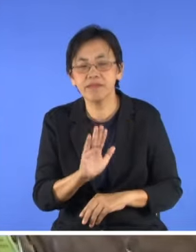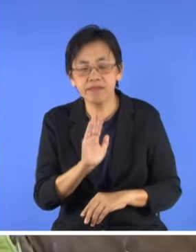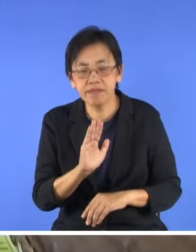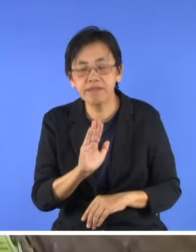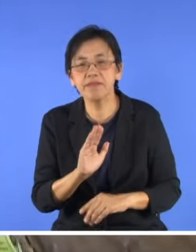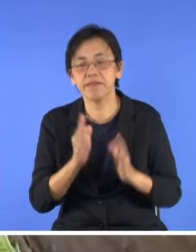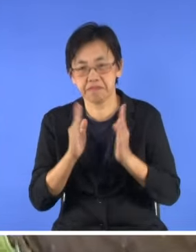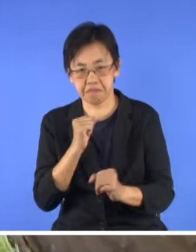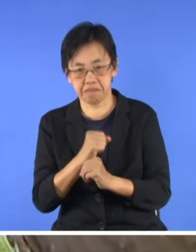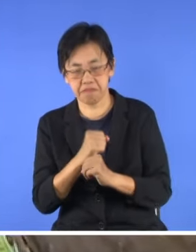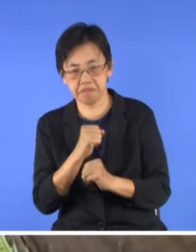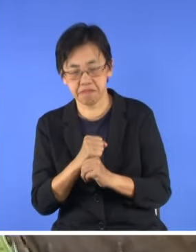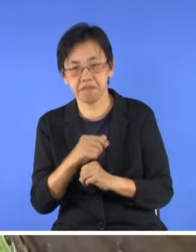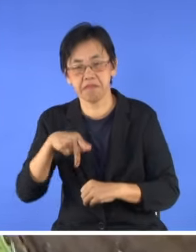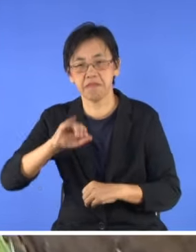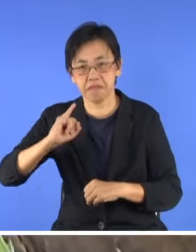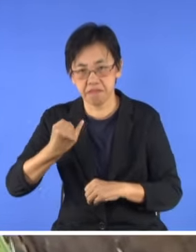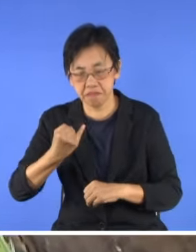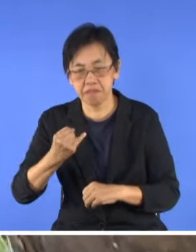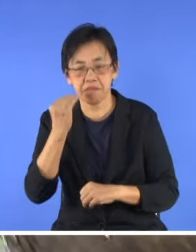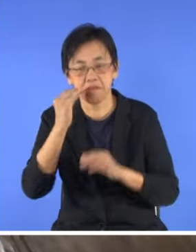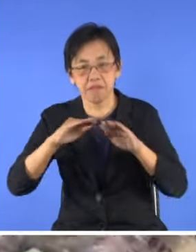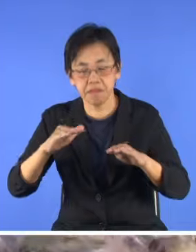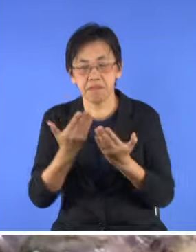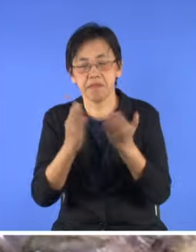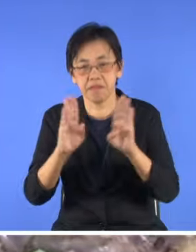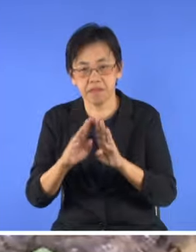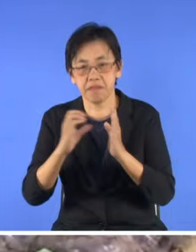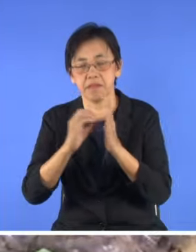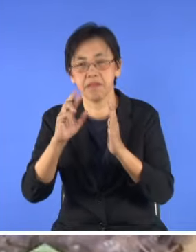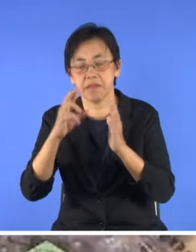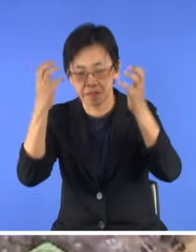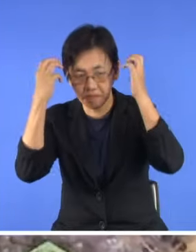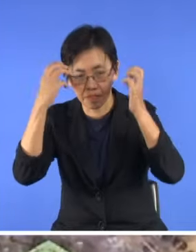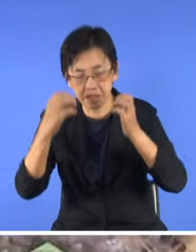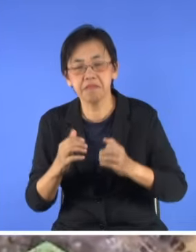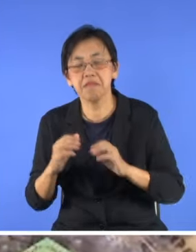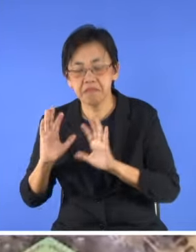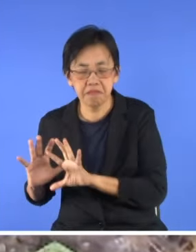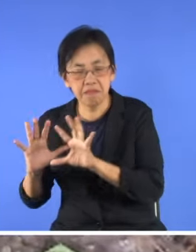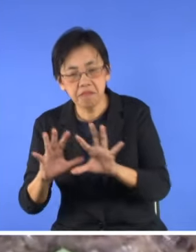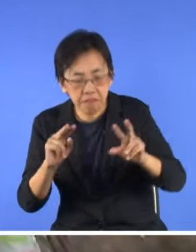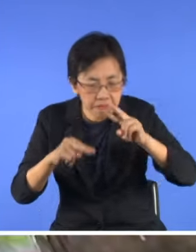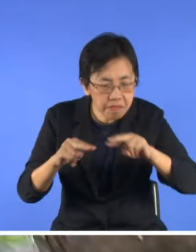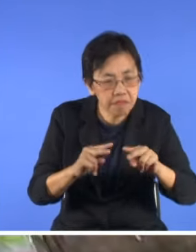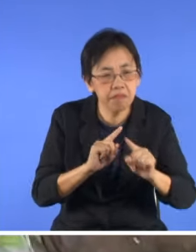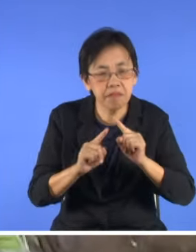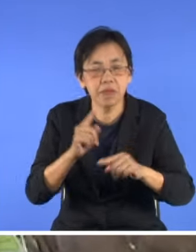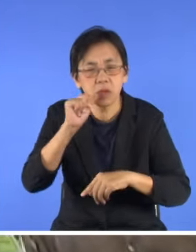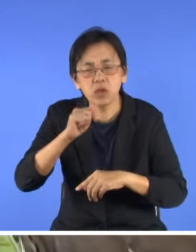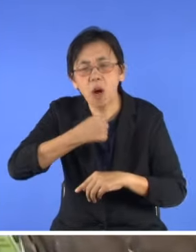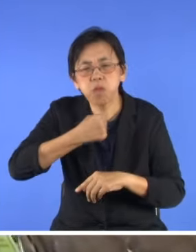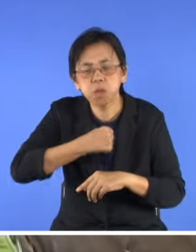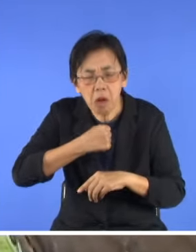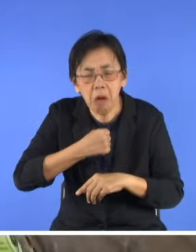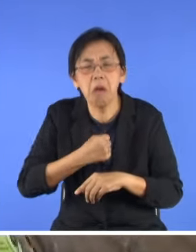เจ้าหน้าที่บ้านพักเด็กและครอบครัวของจังหวัดสระบุรีนี่นะครับเนี่ยไปไปหลายหน่วยเลยนะครับก็ไปคุยกับคุณตาของเด็กก็